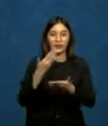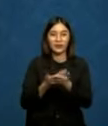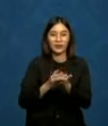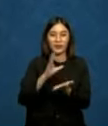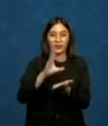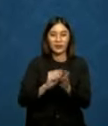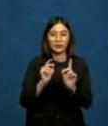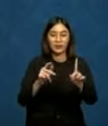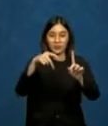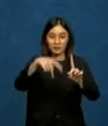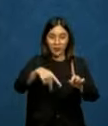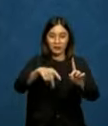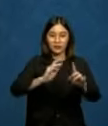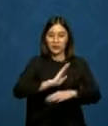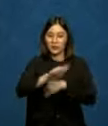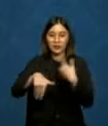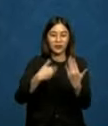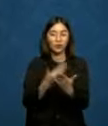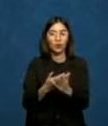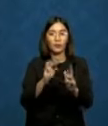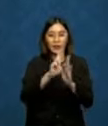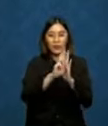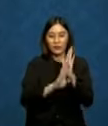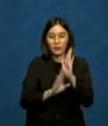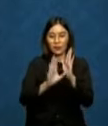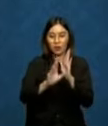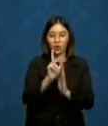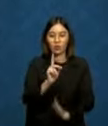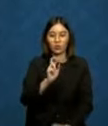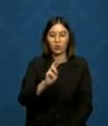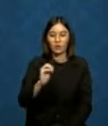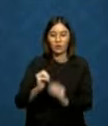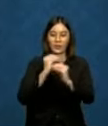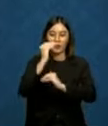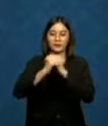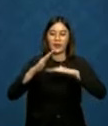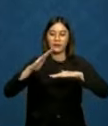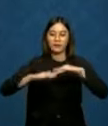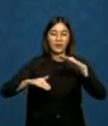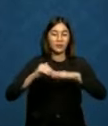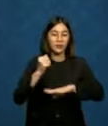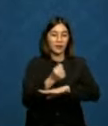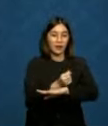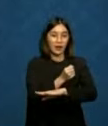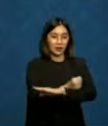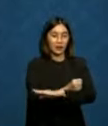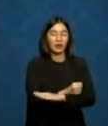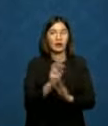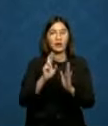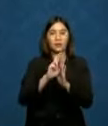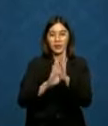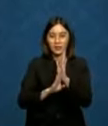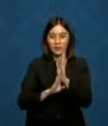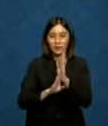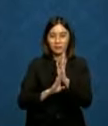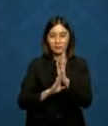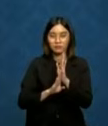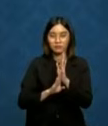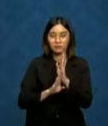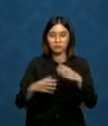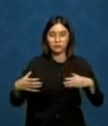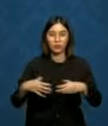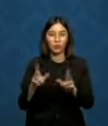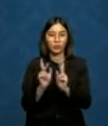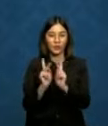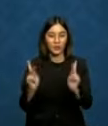บาทเอ่อเหล่านี้เป็นระเบียบของกรมพัฒนาฝีมือรายงานเ่อเป็นเป็นระเบียบเ่อของ